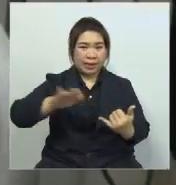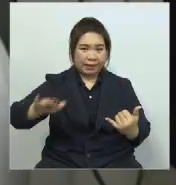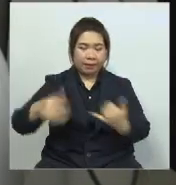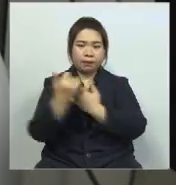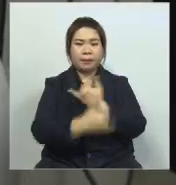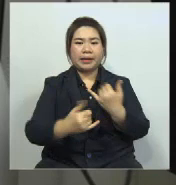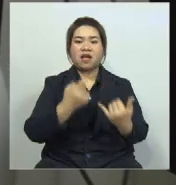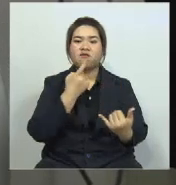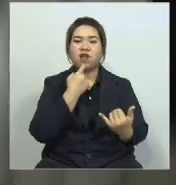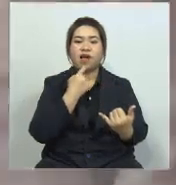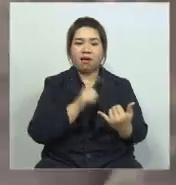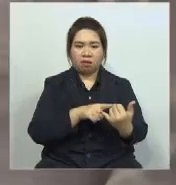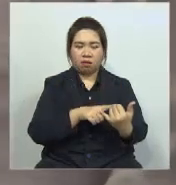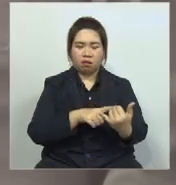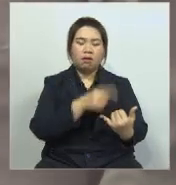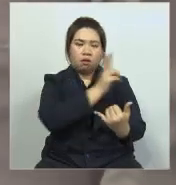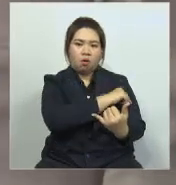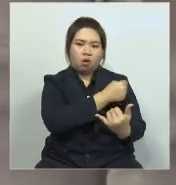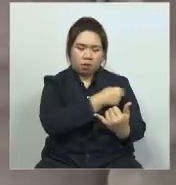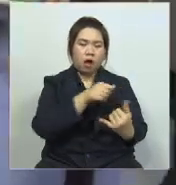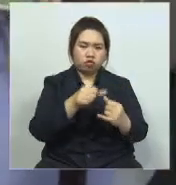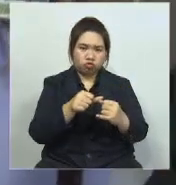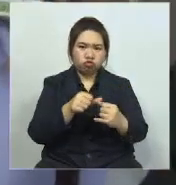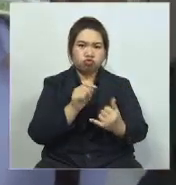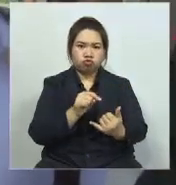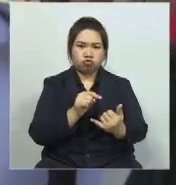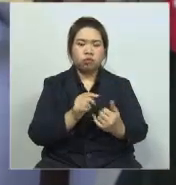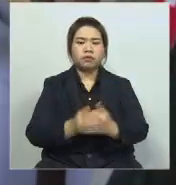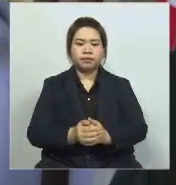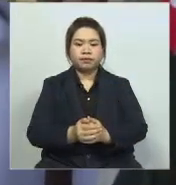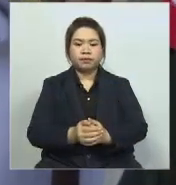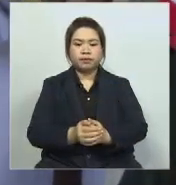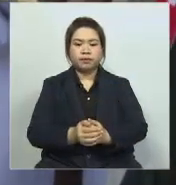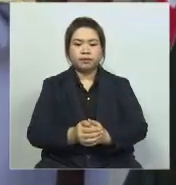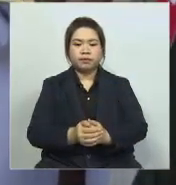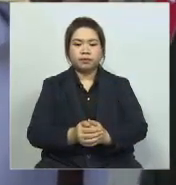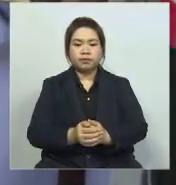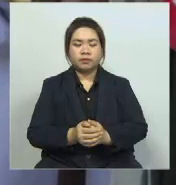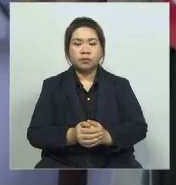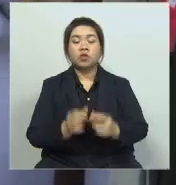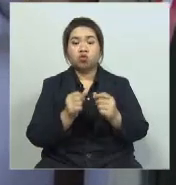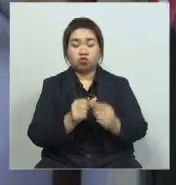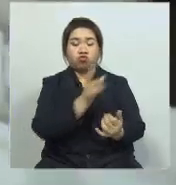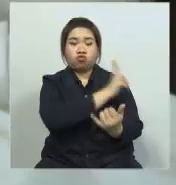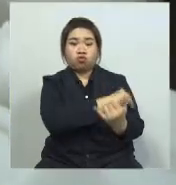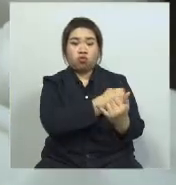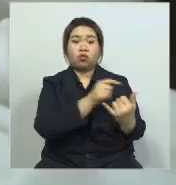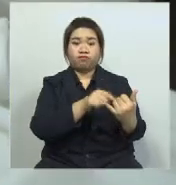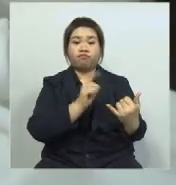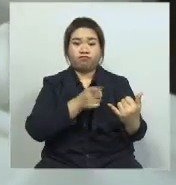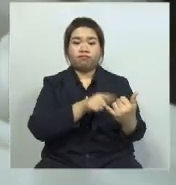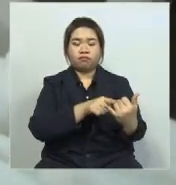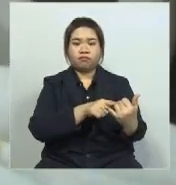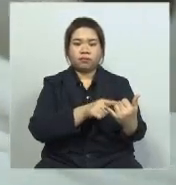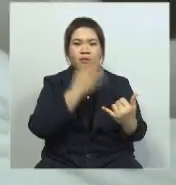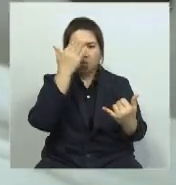ชาวฟินแลนด์ที่รักษาตัวอยู่ที่โรงพยาบาลกระบี่นครอินขออภัยค่ะโรงพยาบาลกระบี่นครินทร์อินเตอร์เนชั่นแน